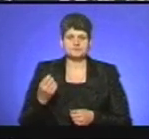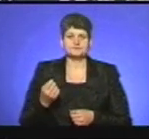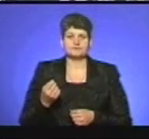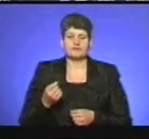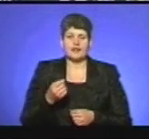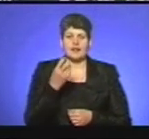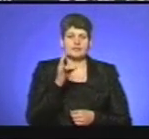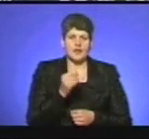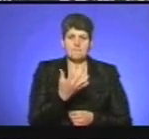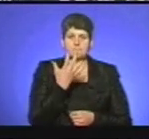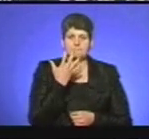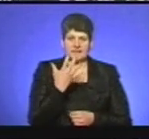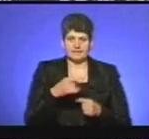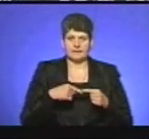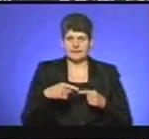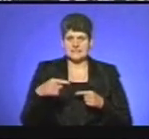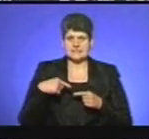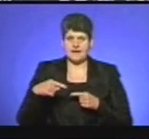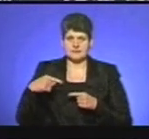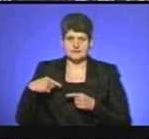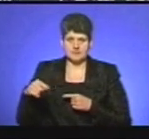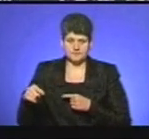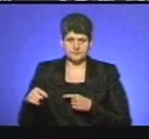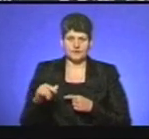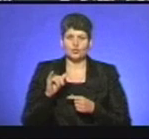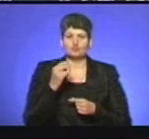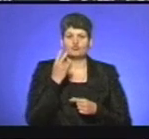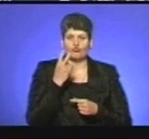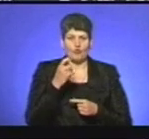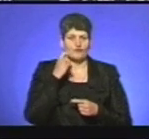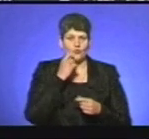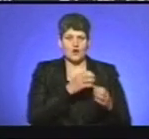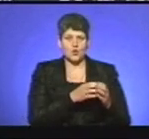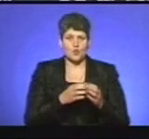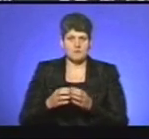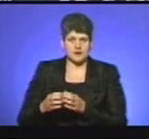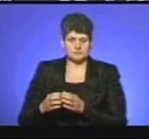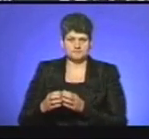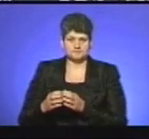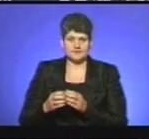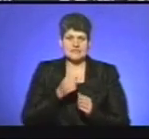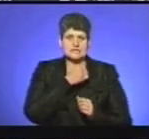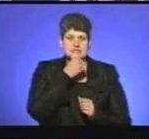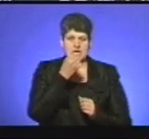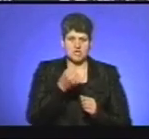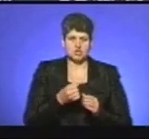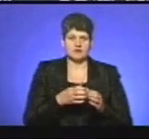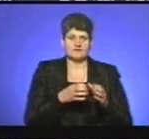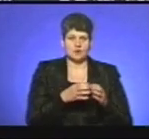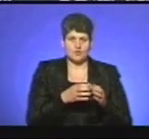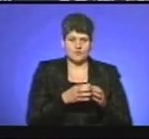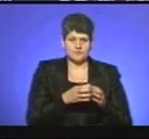на 5 дистанціях у двох вікових групах. Старша вікова група – це